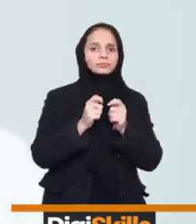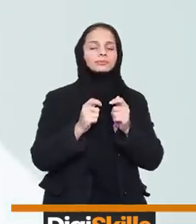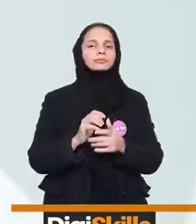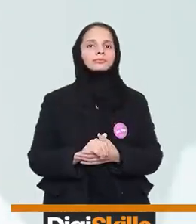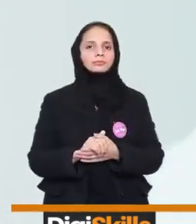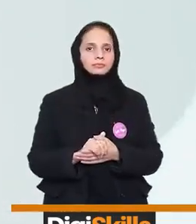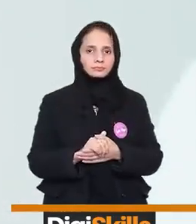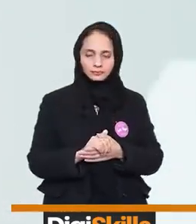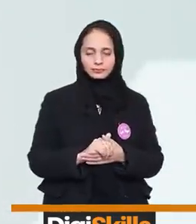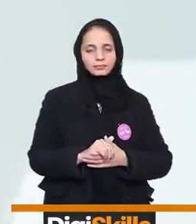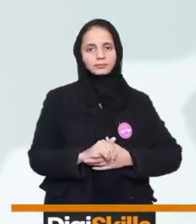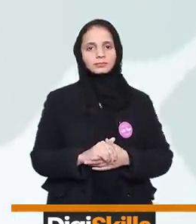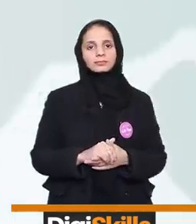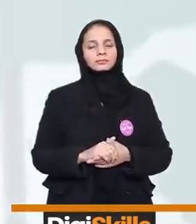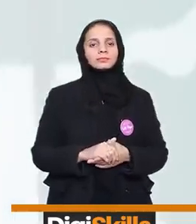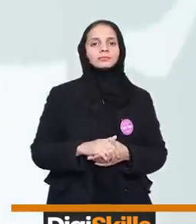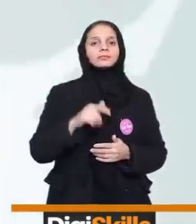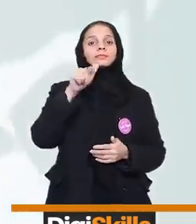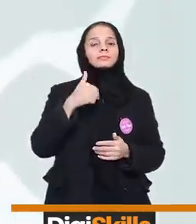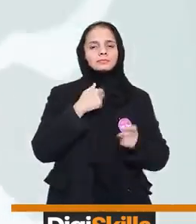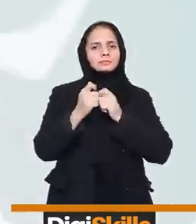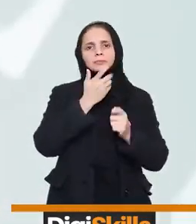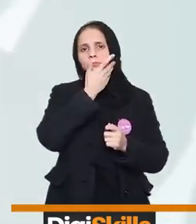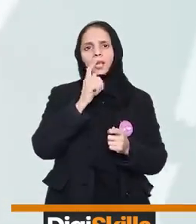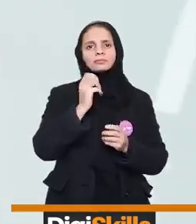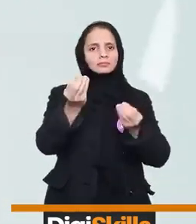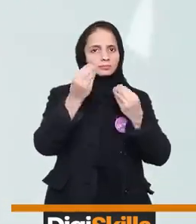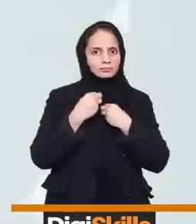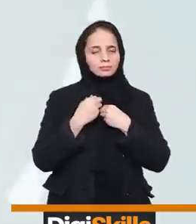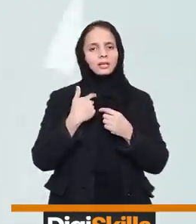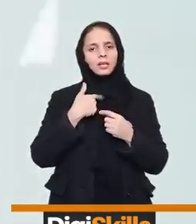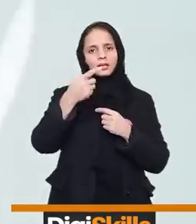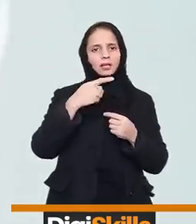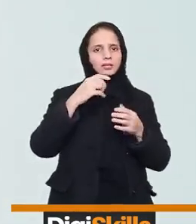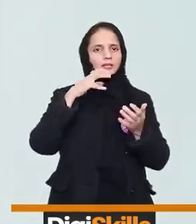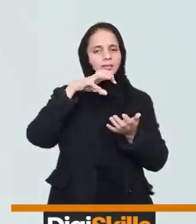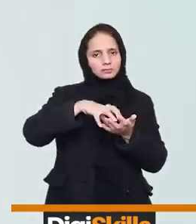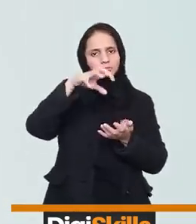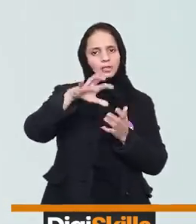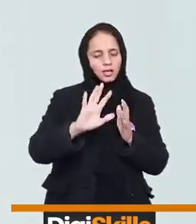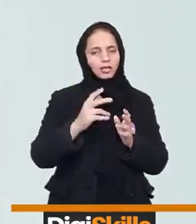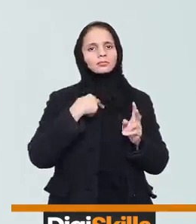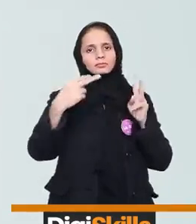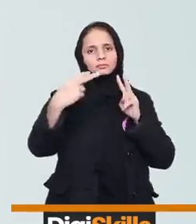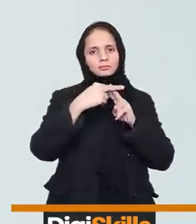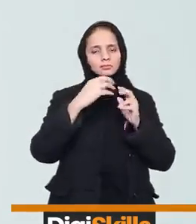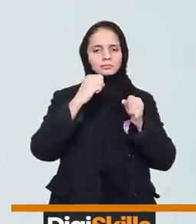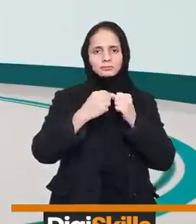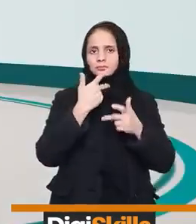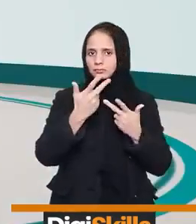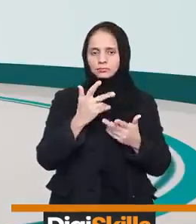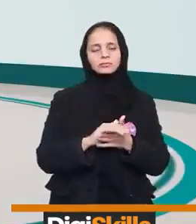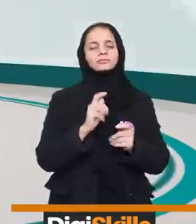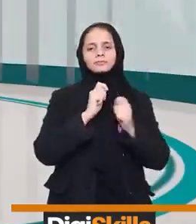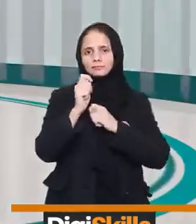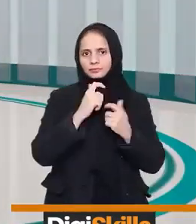کو ان پرسن نہیں مل رہے. اگر میں نے آپ سے آپ کا بزنس لینا ہے اور ہم دونوں ایک ہی شہر میں ہیں، ہم ایک میٹ اپ پلان رکھ لیتے ہیں،